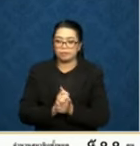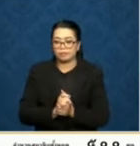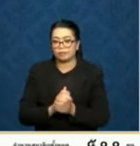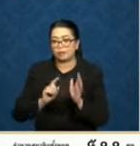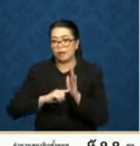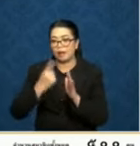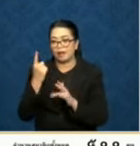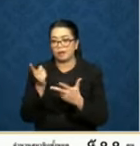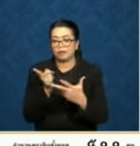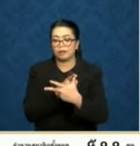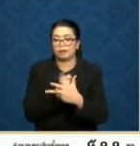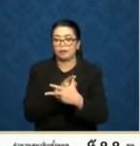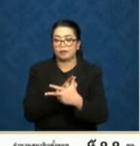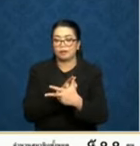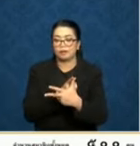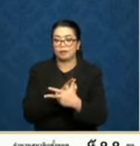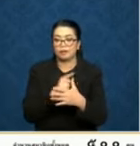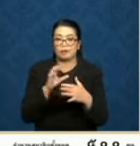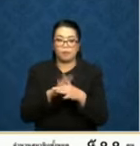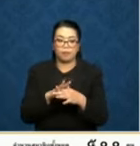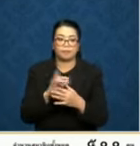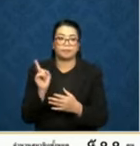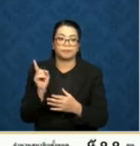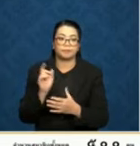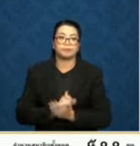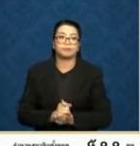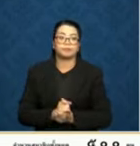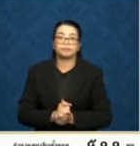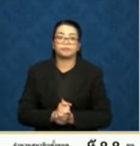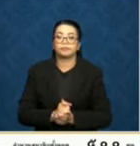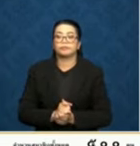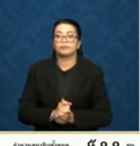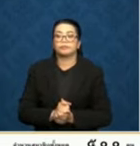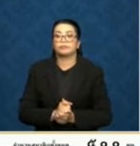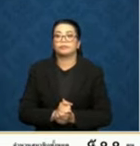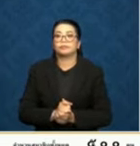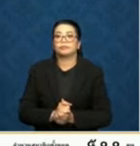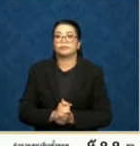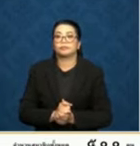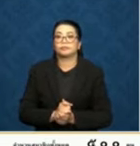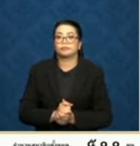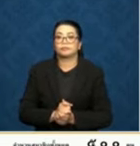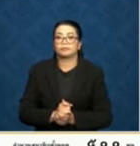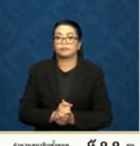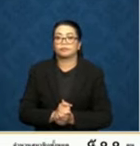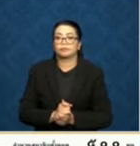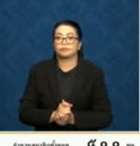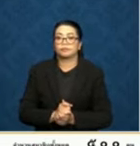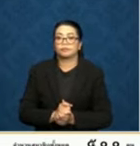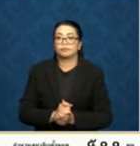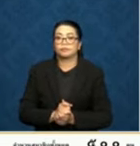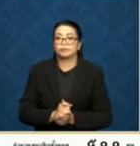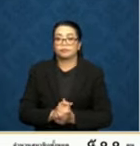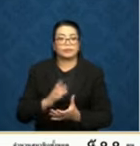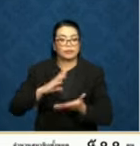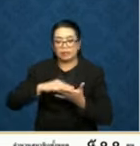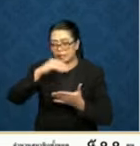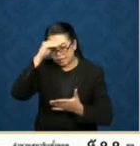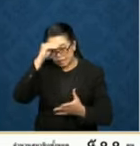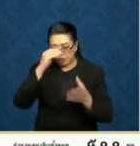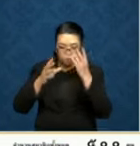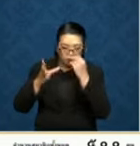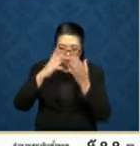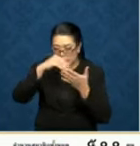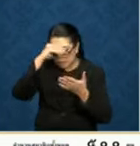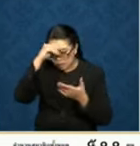ระเดนแรกครับเรื่องของ Platform National Digital Learning แพทฟอร์มแห่งการเรีนรู้แทฟอร์ม